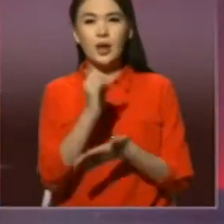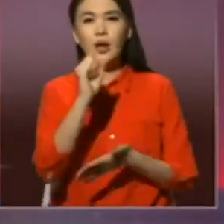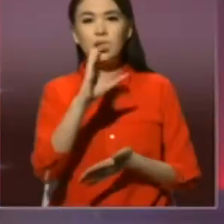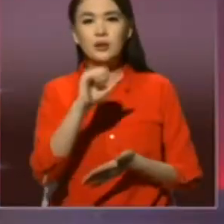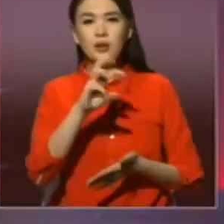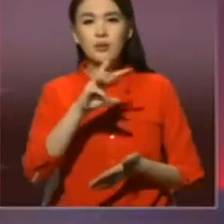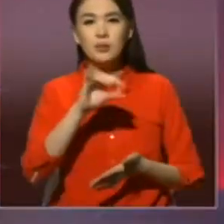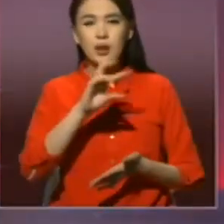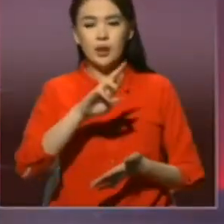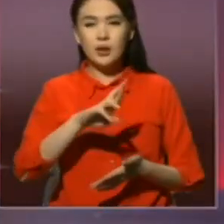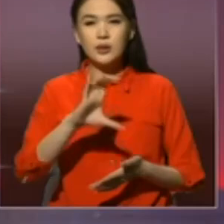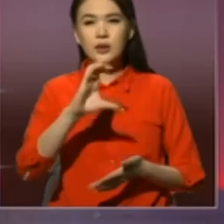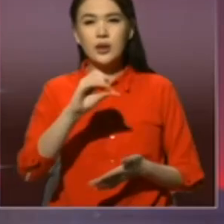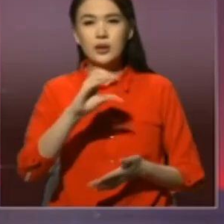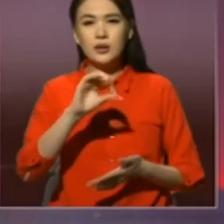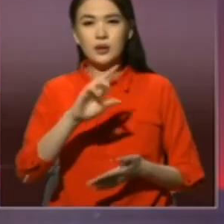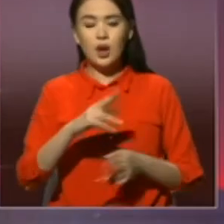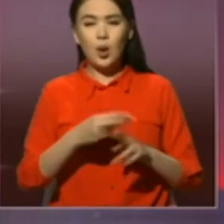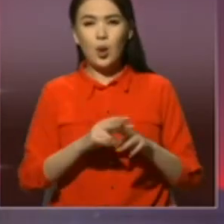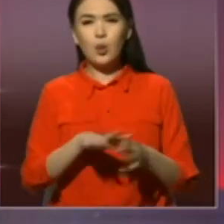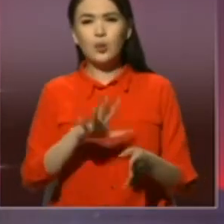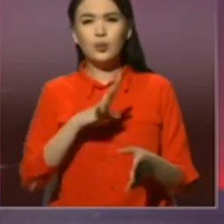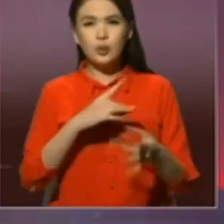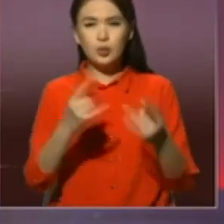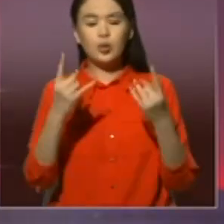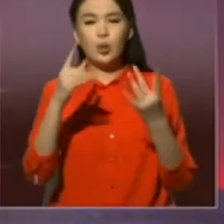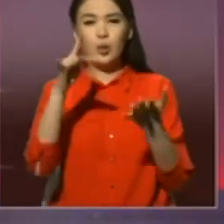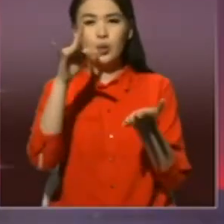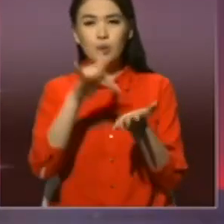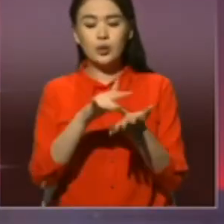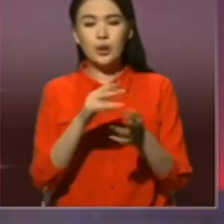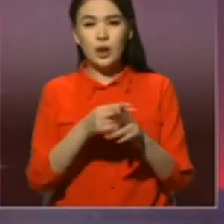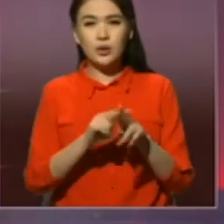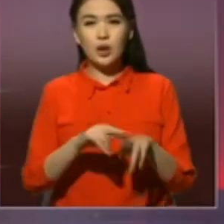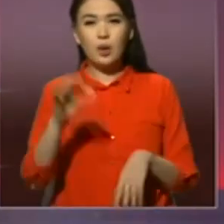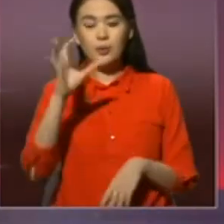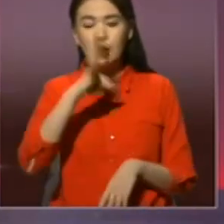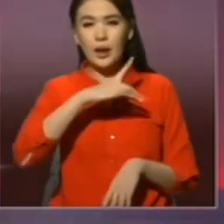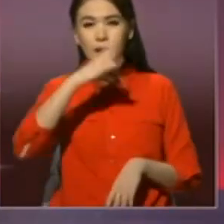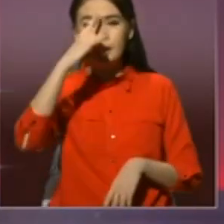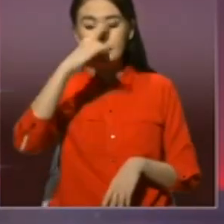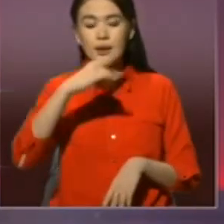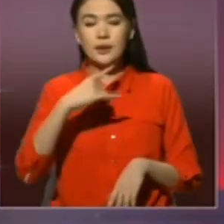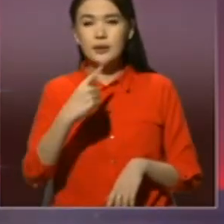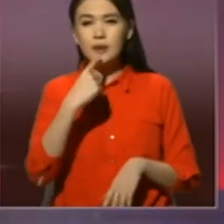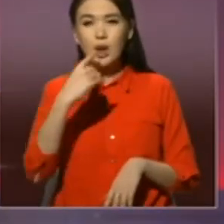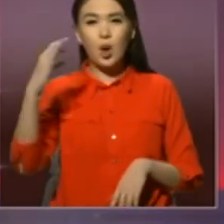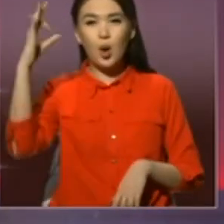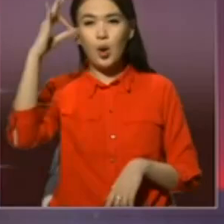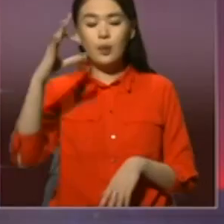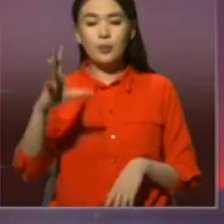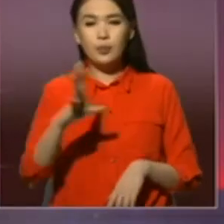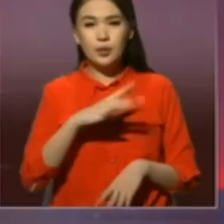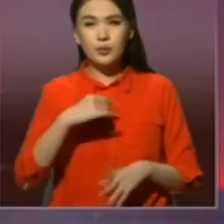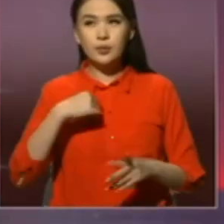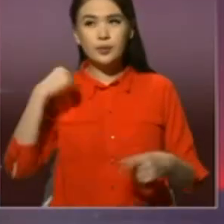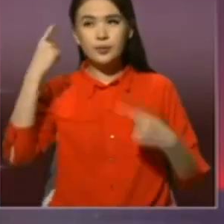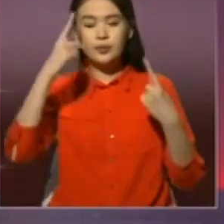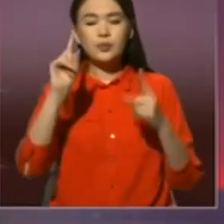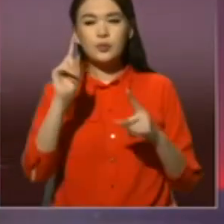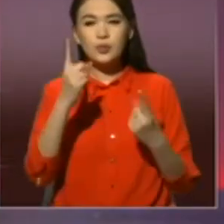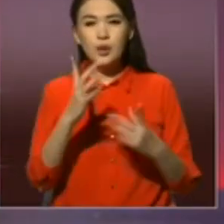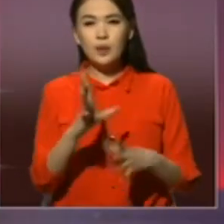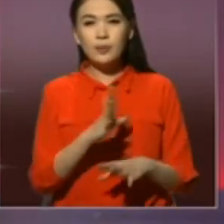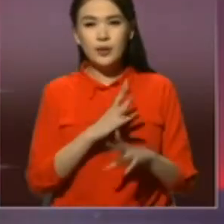ассамблеяның сессиясының күнінің бір өзекті орталық мәселесі қалай дегенмен де осы қазақ тілі туралы болды деп ойлаймын өз басым. Өйткені